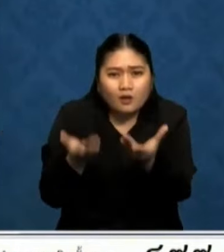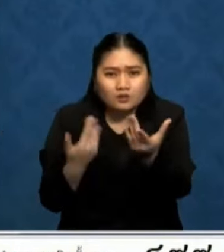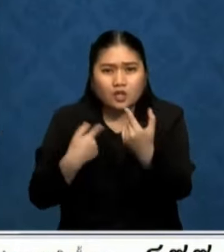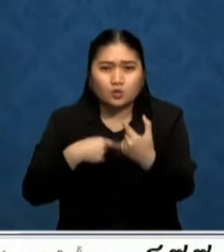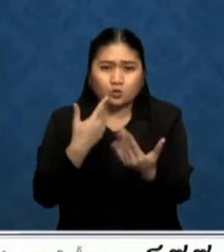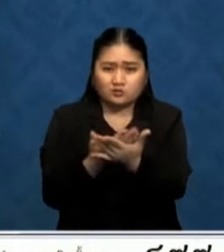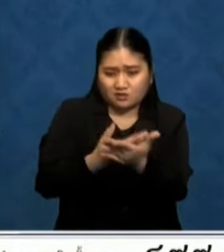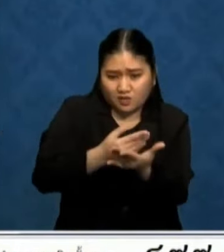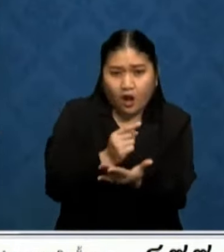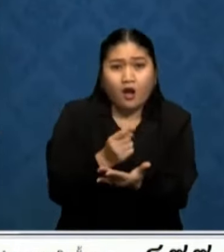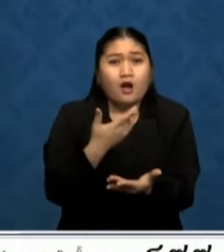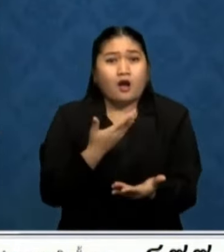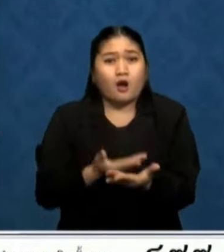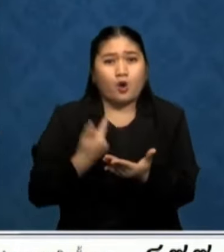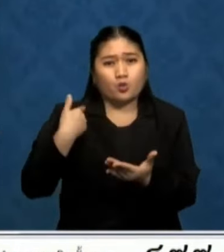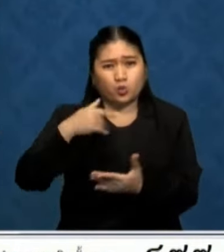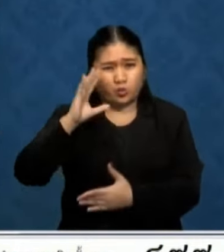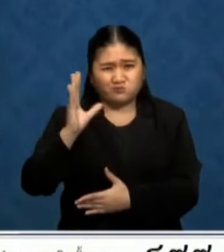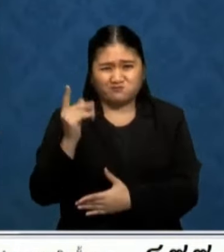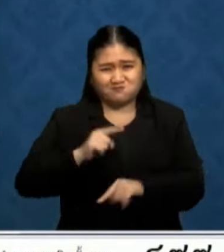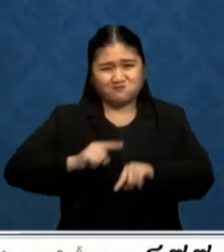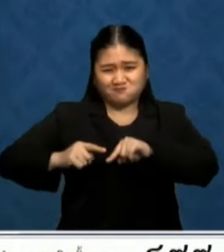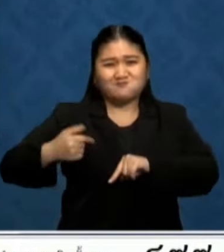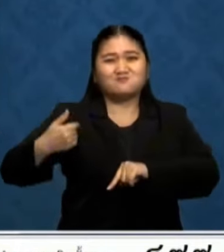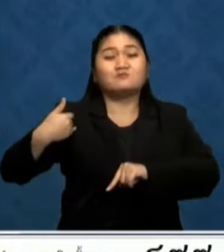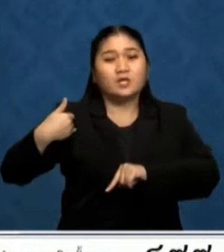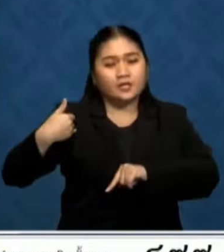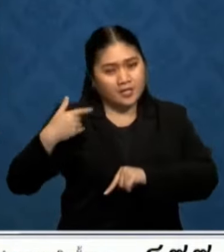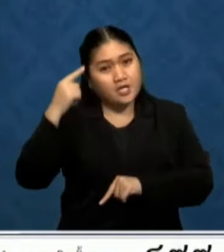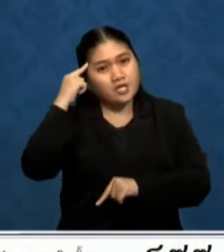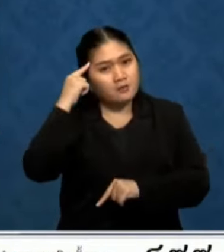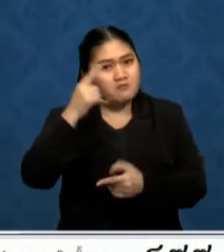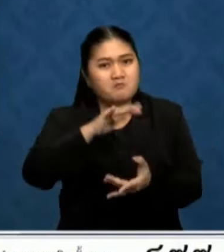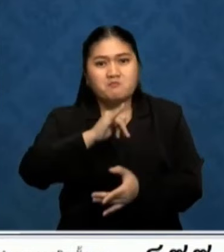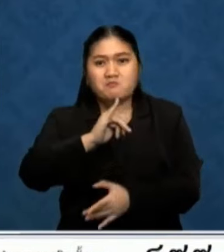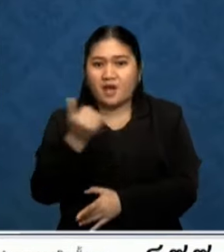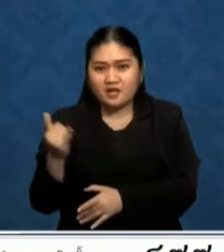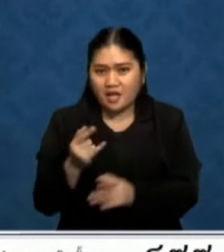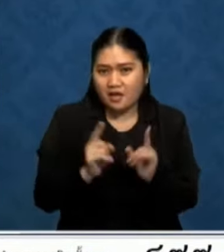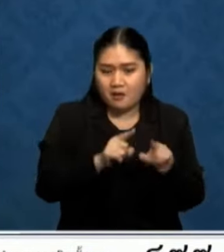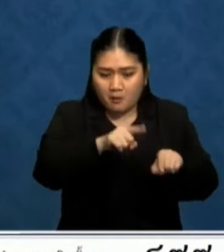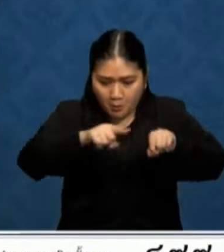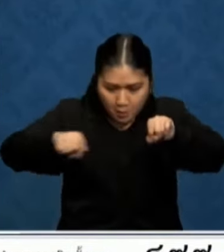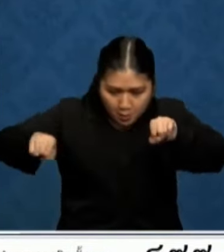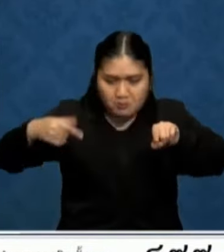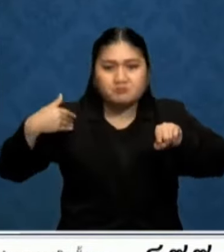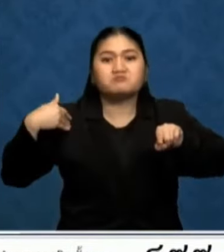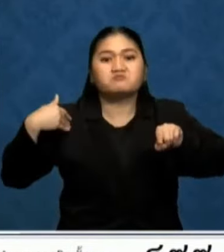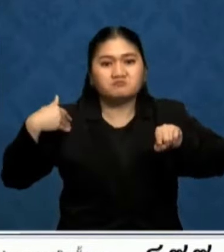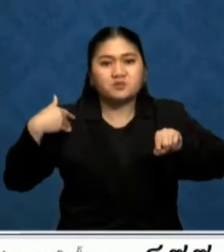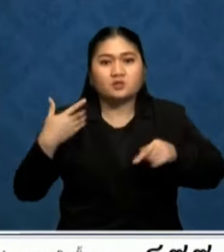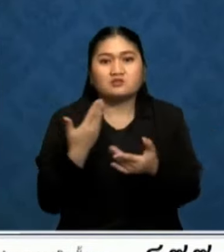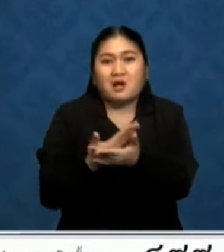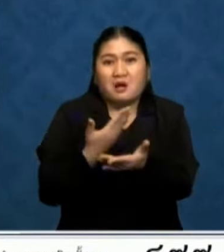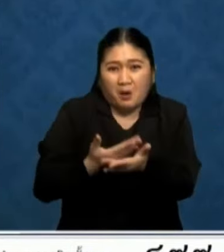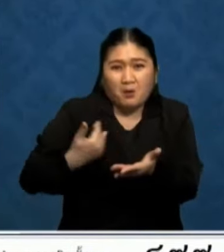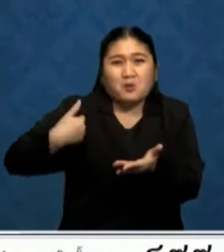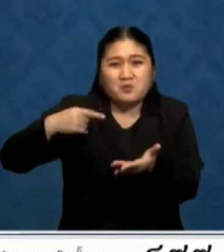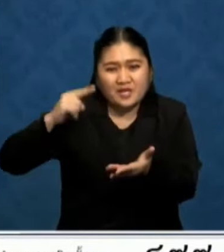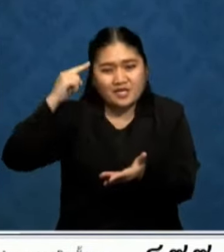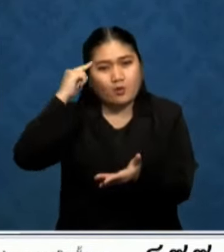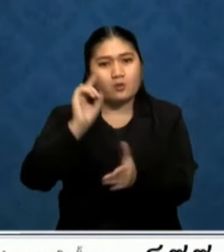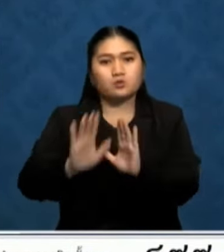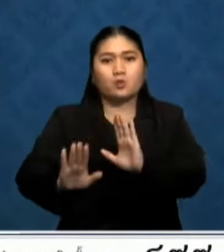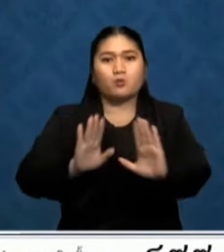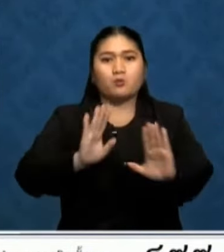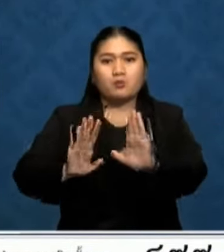การเงินโลกที่อยู่ในเกนสูง และมแนวโยมผัผ่นมากขึ้นสำรบอัตตาเงินเฟอร์ คาดวาจะ